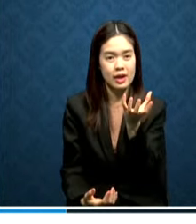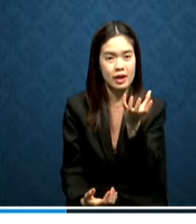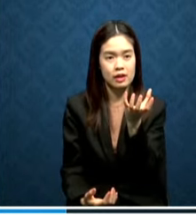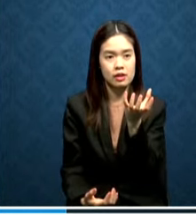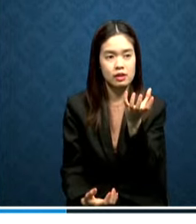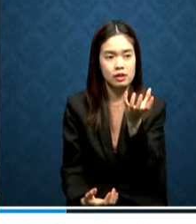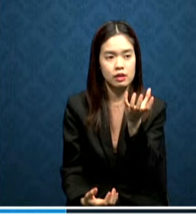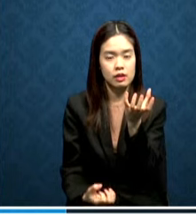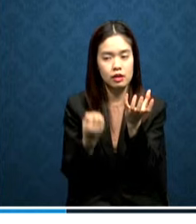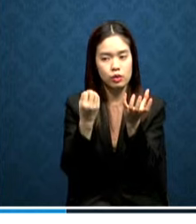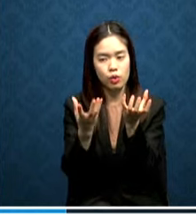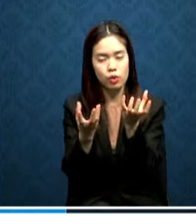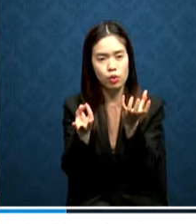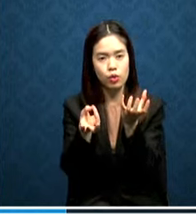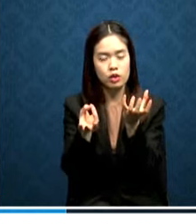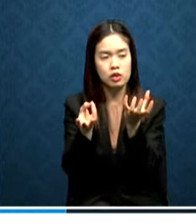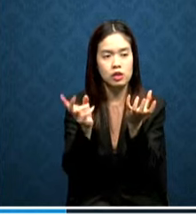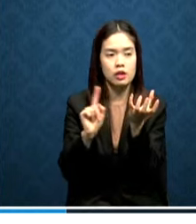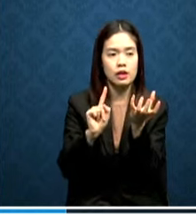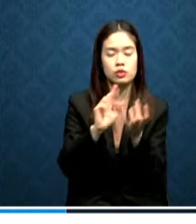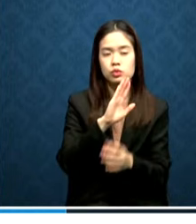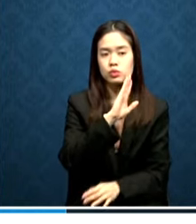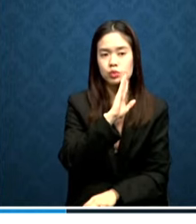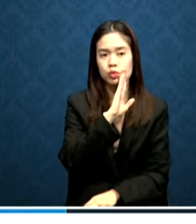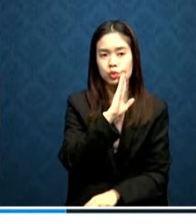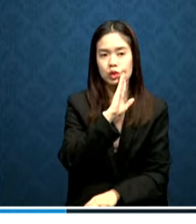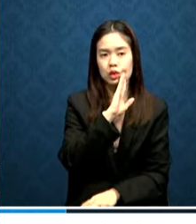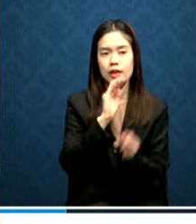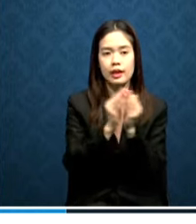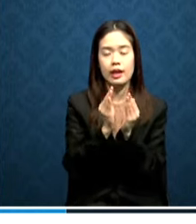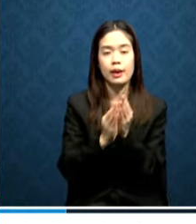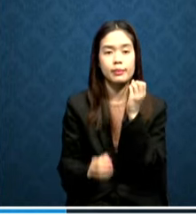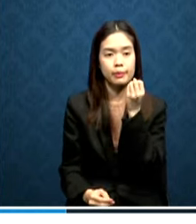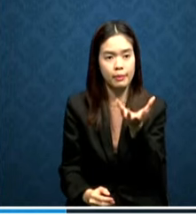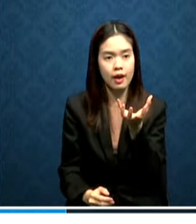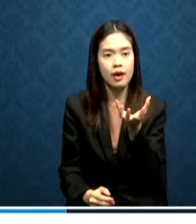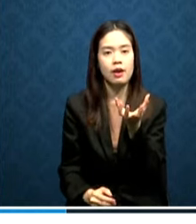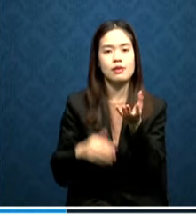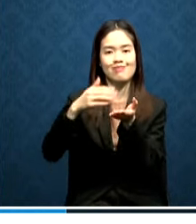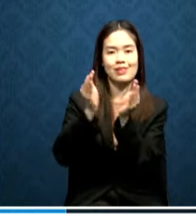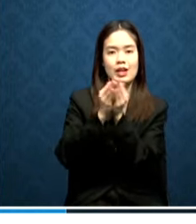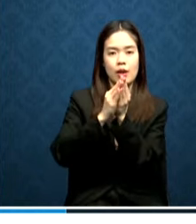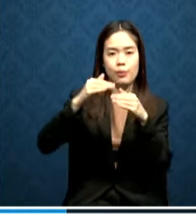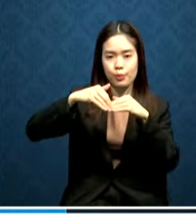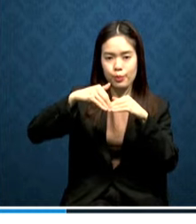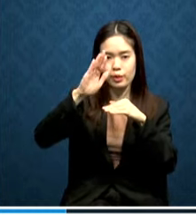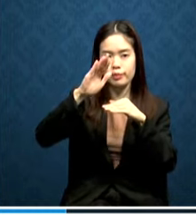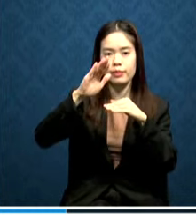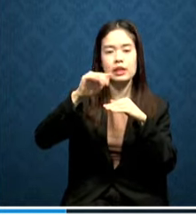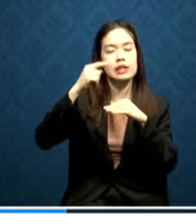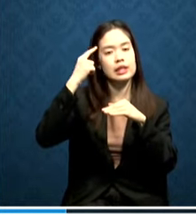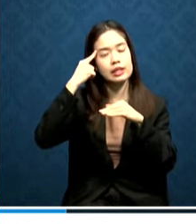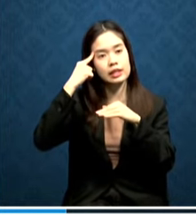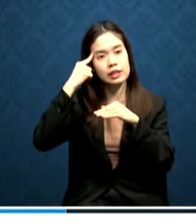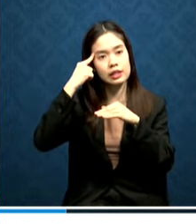างมากของผู้ที่มาออกเสียงนะครับเพียงแค่ต้องให้เสียงข้างมากนั้นนะฮะสูงกว่าคะแนนผู้ไม่แสดงความเห็นนะ